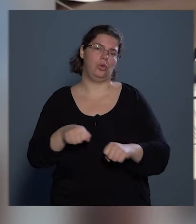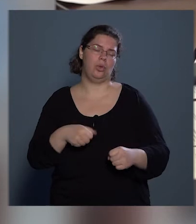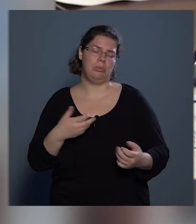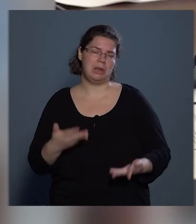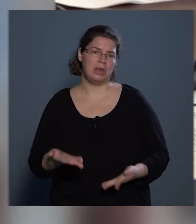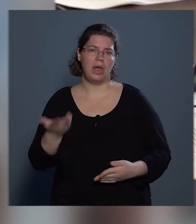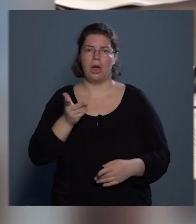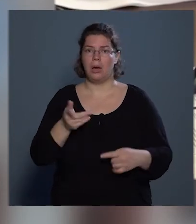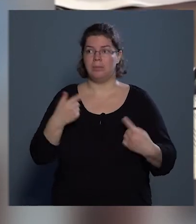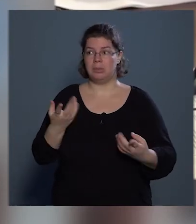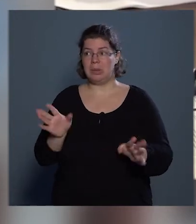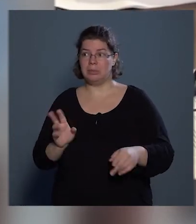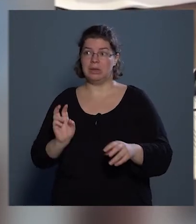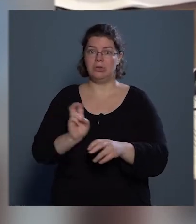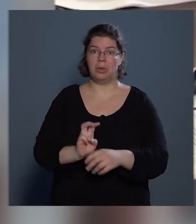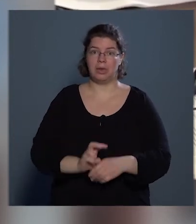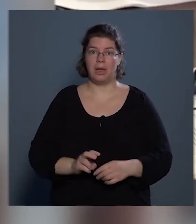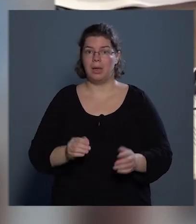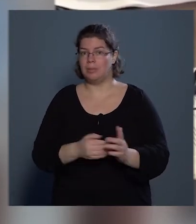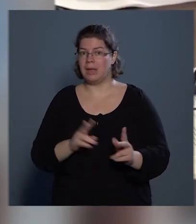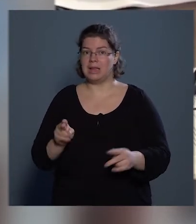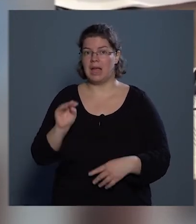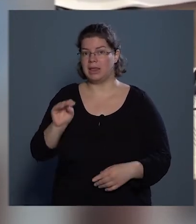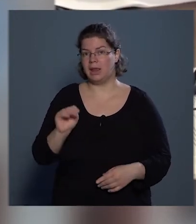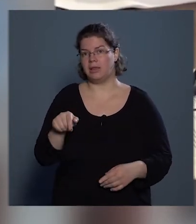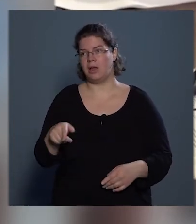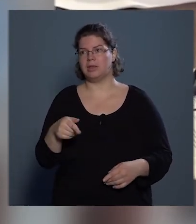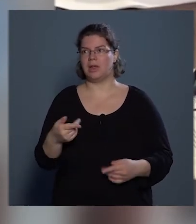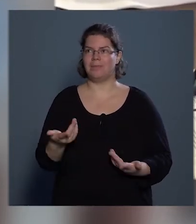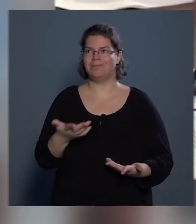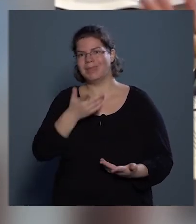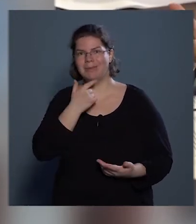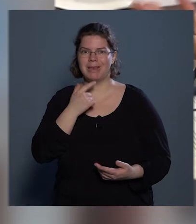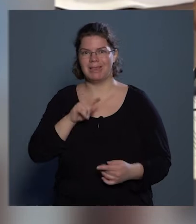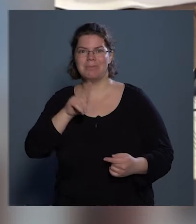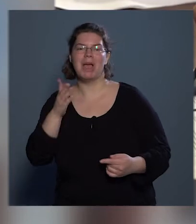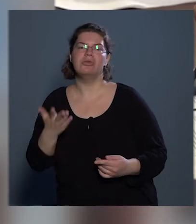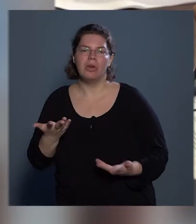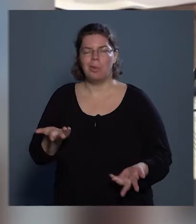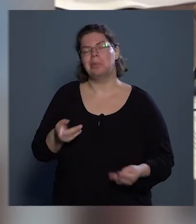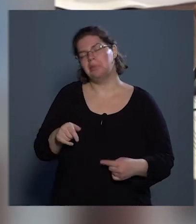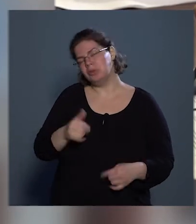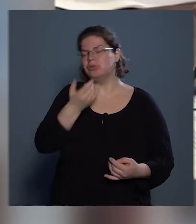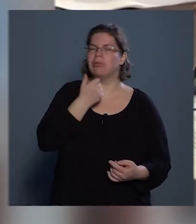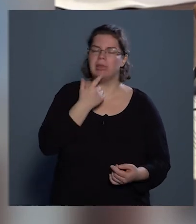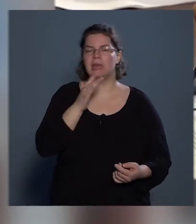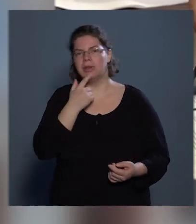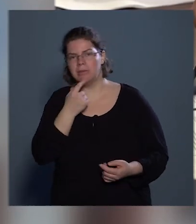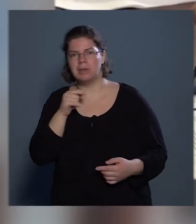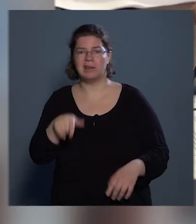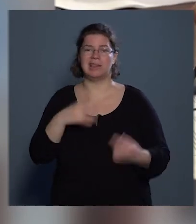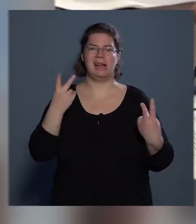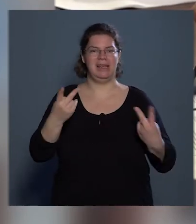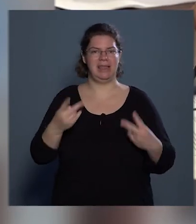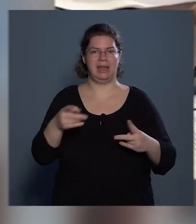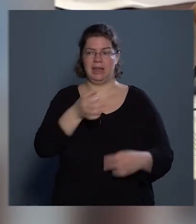mi bármit is hozzáfűzünk, ettől még lehet jeleznünk azt a nem tetszésünket másik oldalon, hogy ez most tetszik vagy nem tetszik, de a lényegi